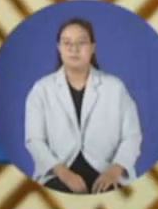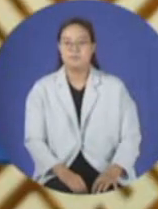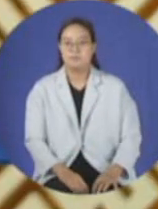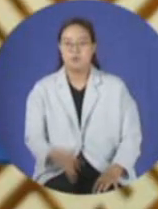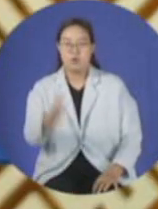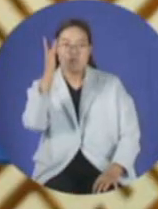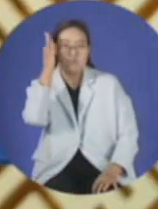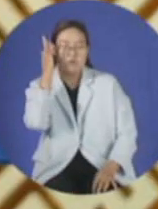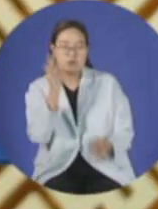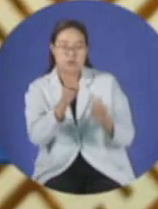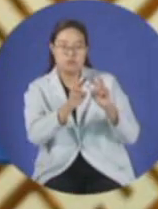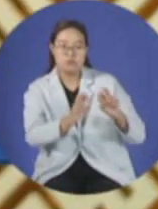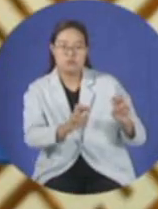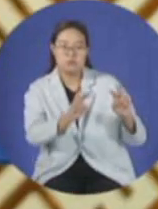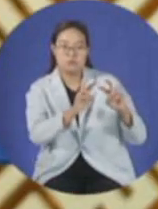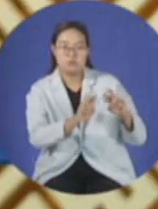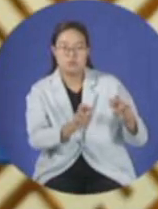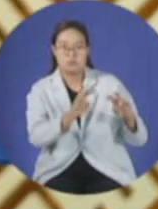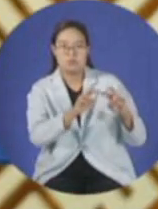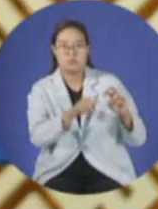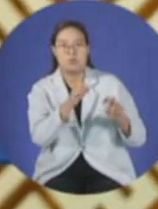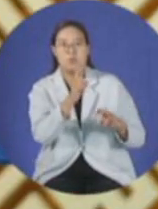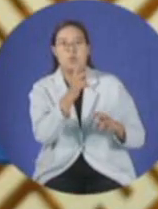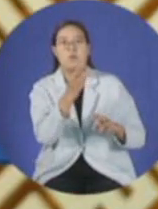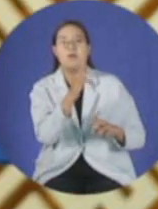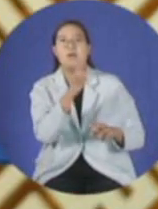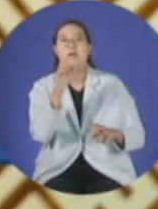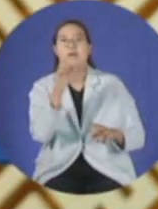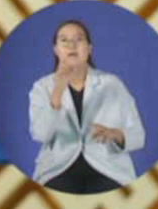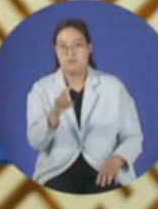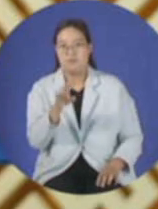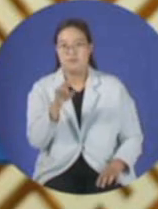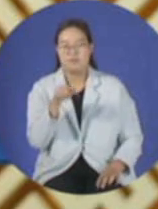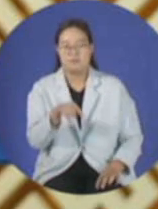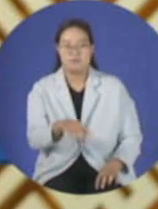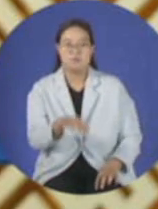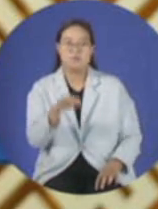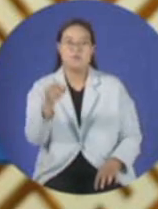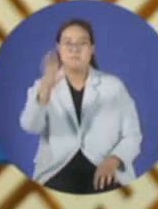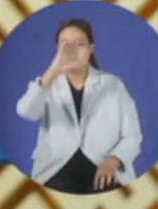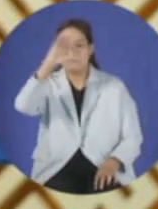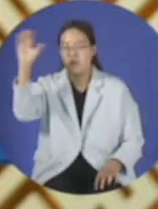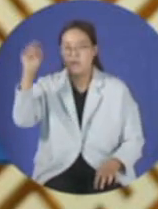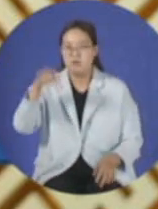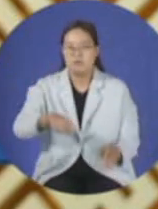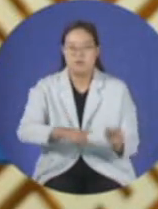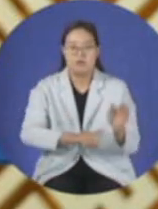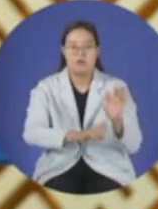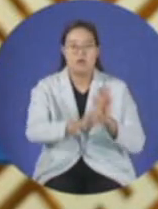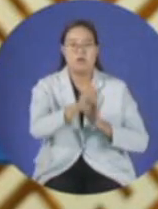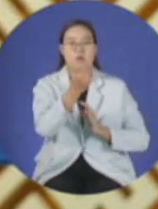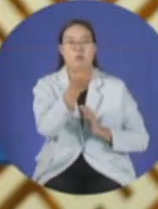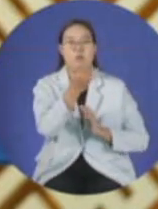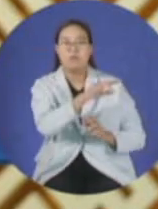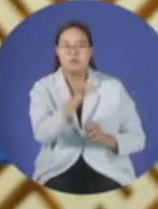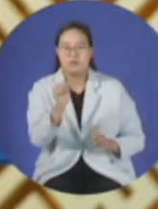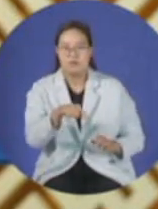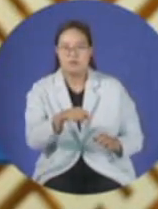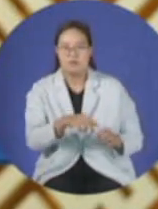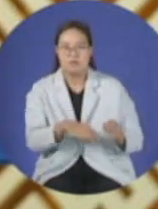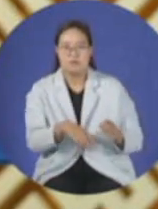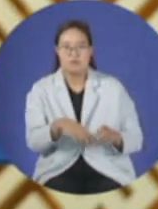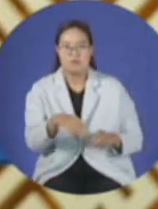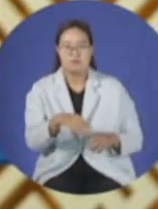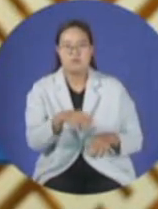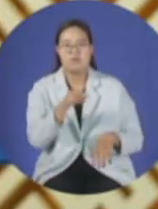Гэн судалгааны хүрээлэн буюу бодлогын судалгааны институт анх одоо засаг дарга анх удаа штэ дэрэгдээ think